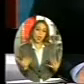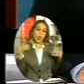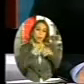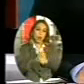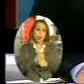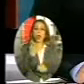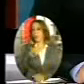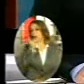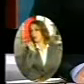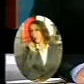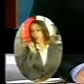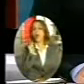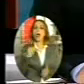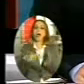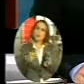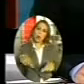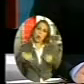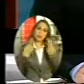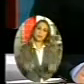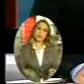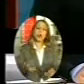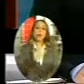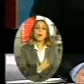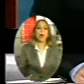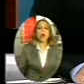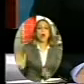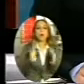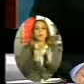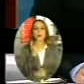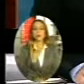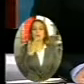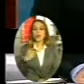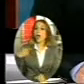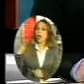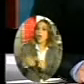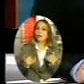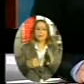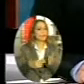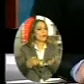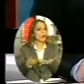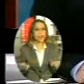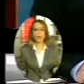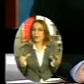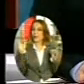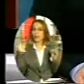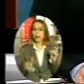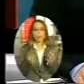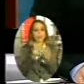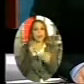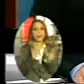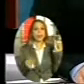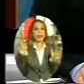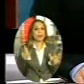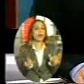אמש, החשמל יחזור לזרום באמת בכל בתי האב בישראל, אלא שמאז אין חשמל בהרבה מאוד בתים. עשרות אלפי בני אדם, גם